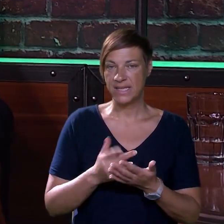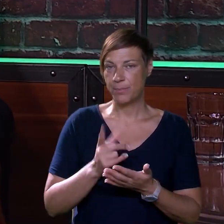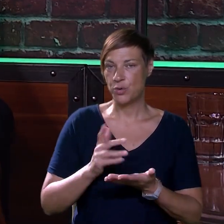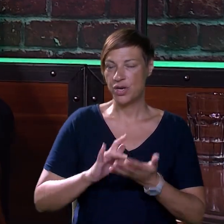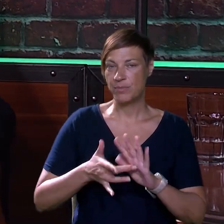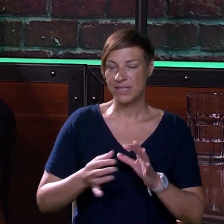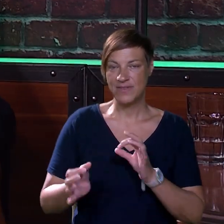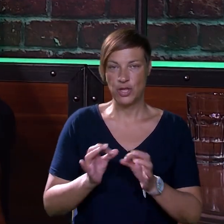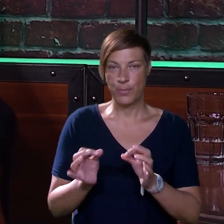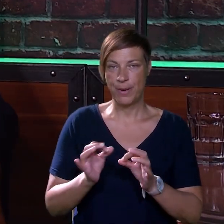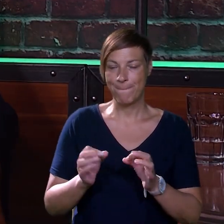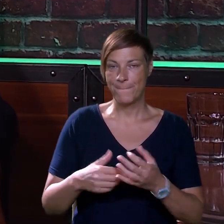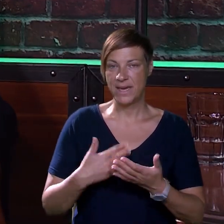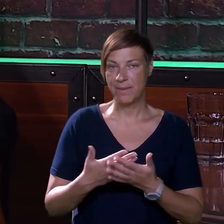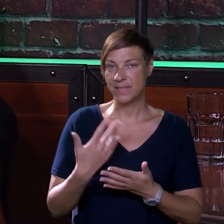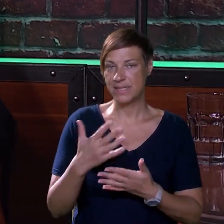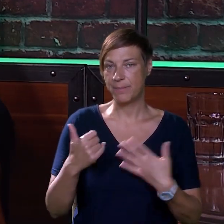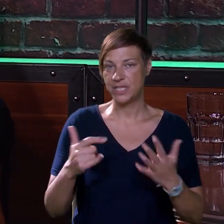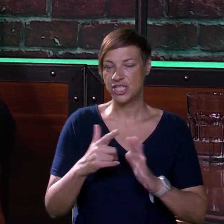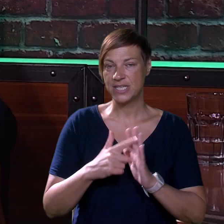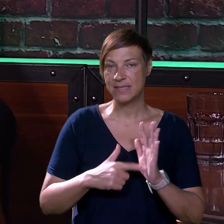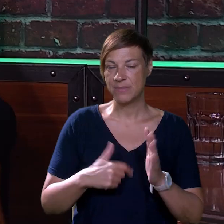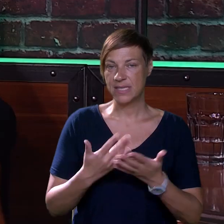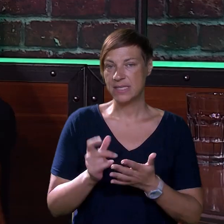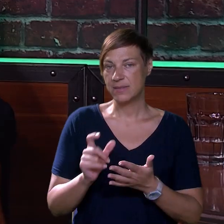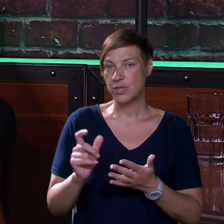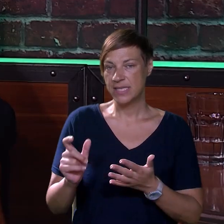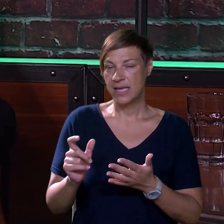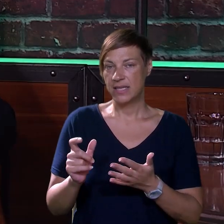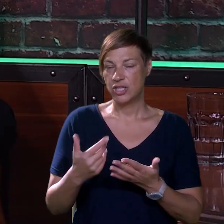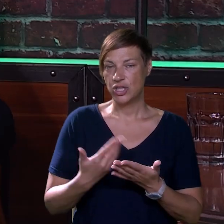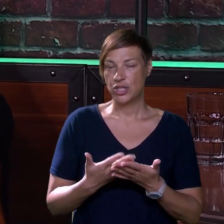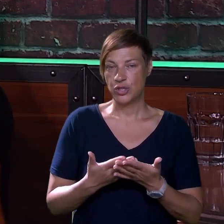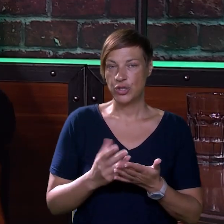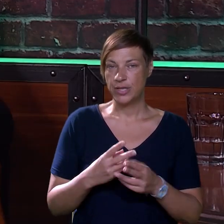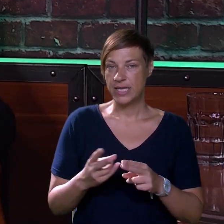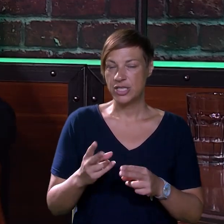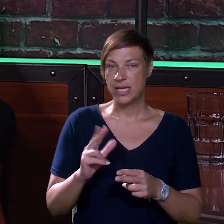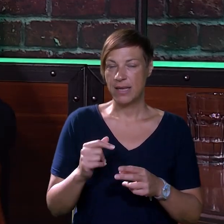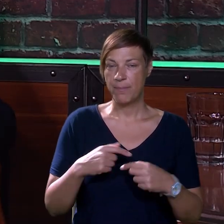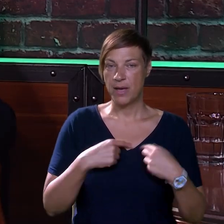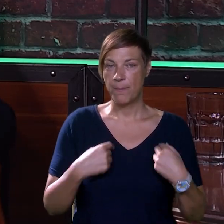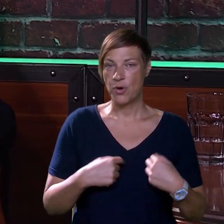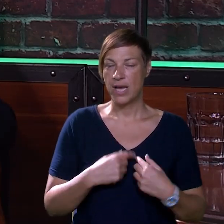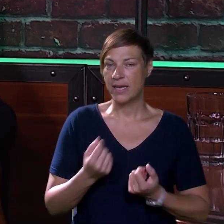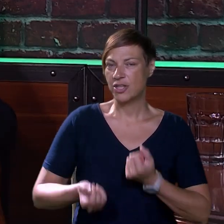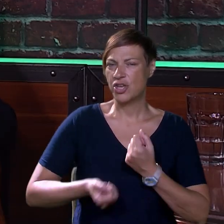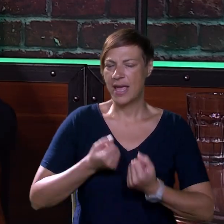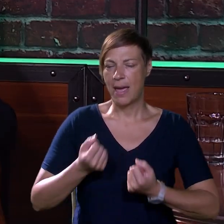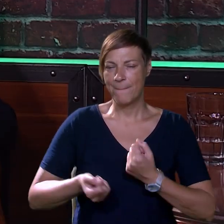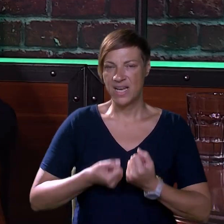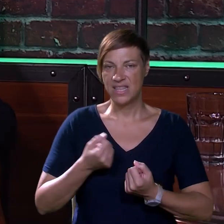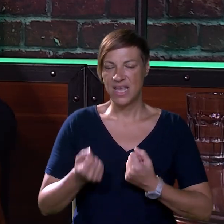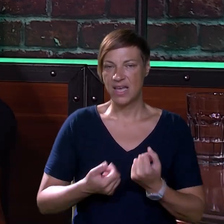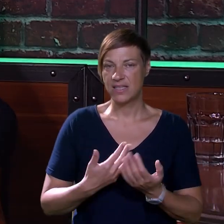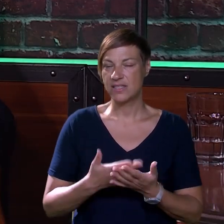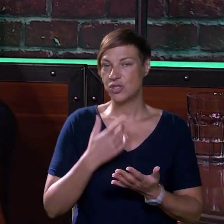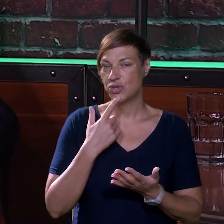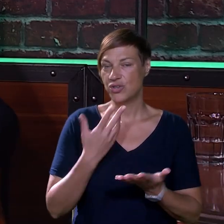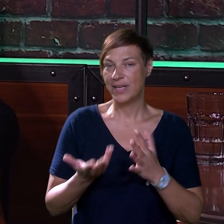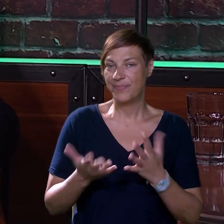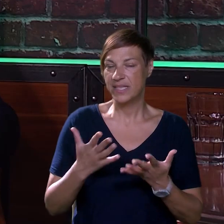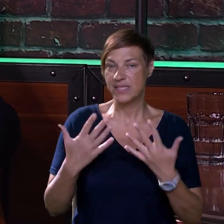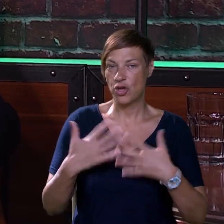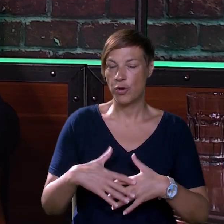moramo sve to pripremiti. Za 5-6 mjeseci smo i taj segment. Također imamo kardiorehabilitaciju koja je nešto